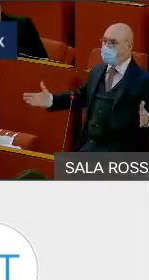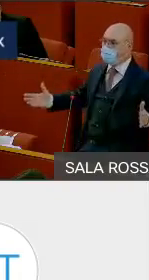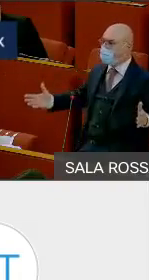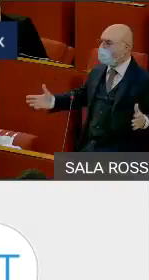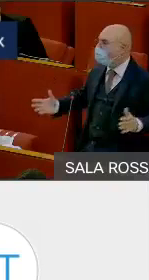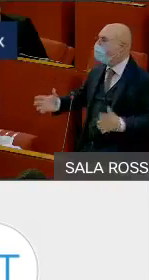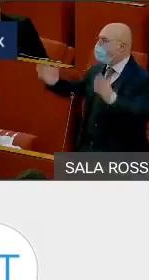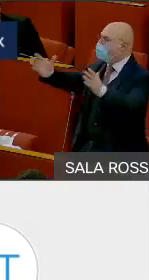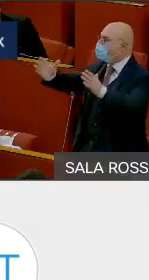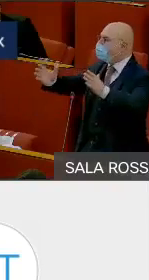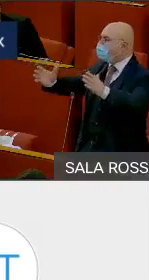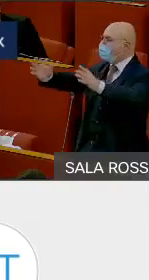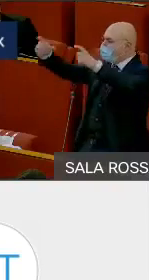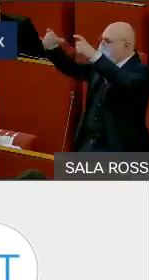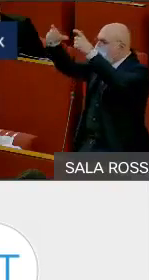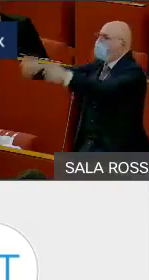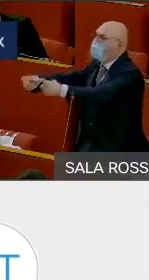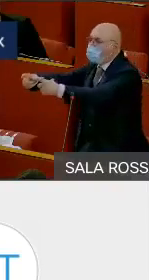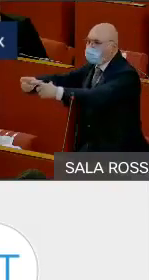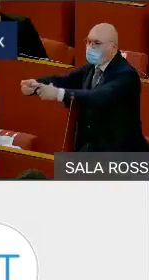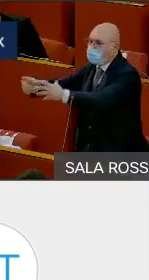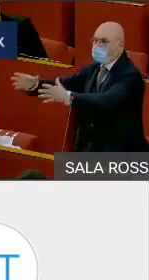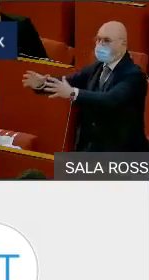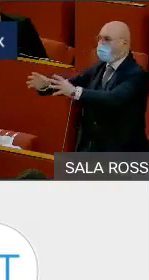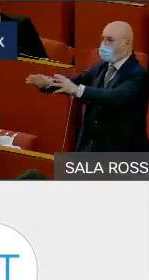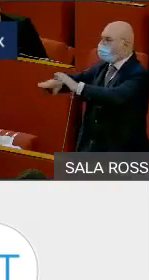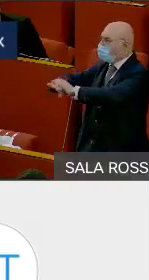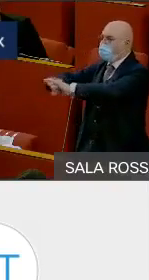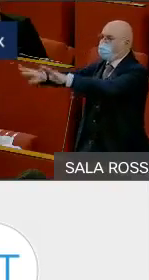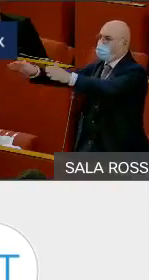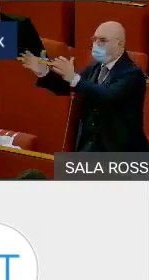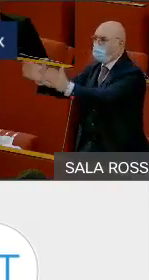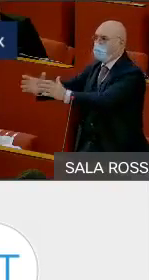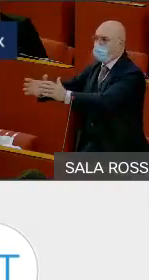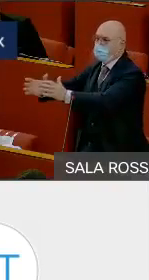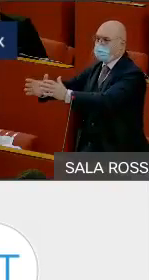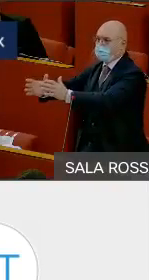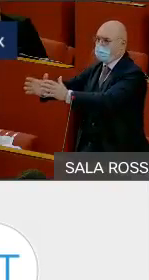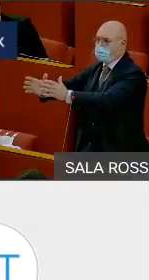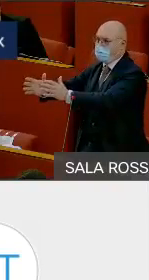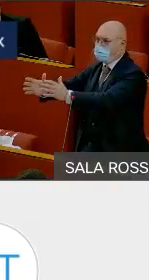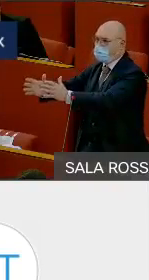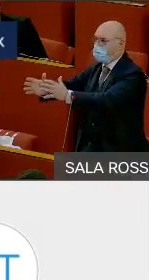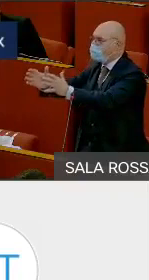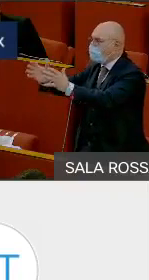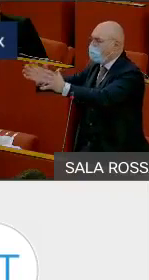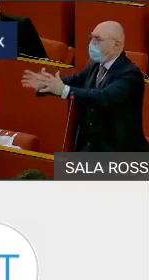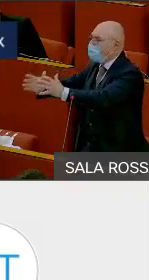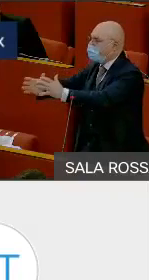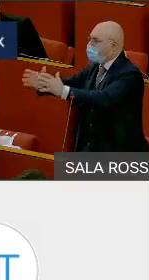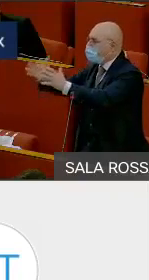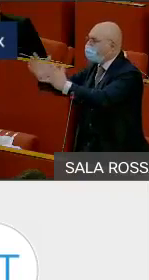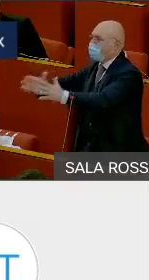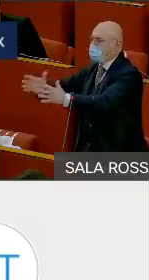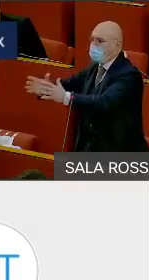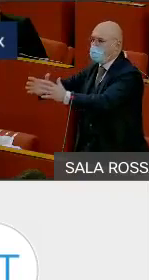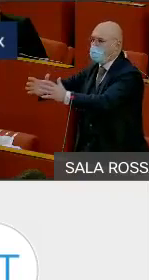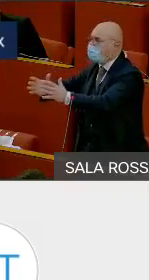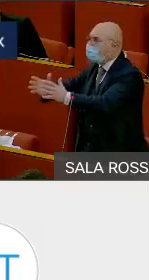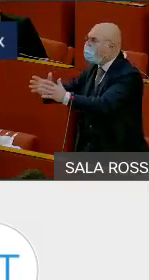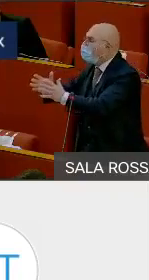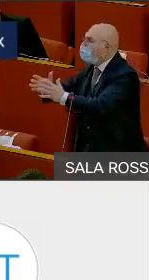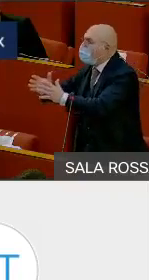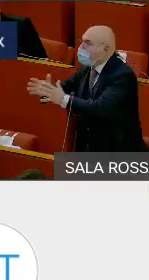quello che vuole che di conseguenza in quel punto lì io decido che non c'è più una pianificazione legata alla presidenza di